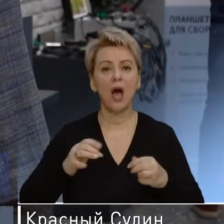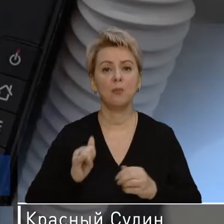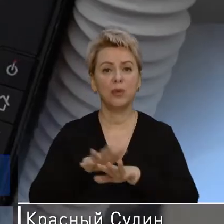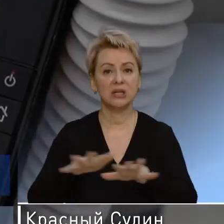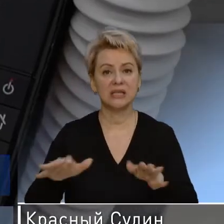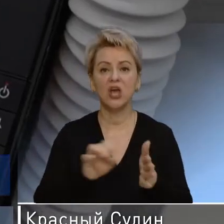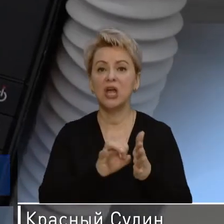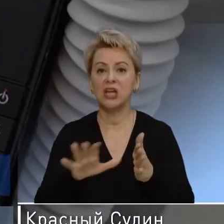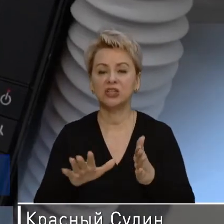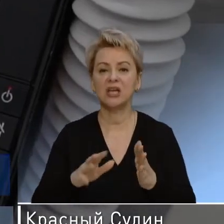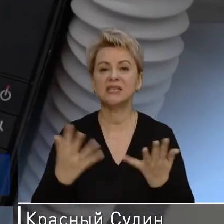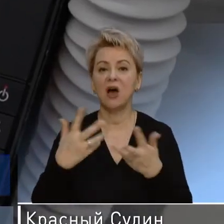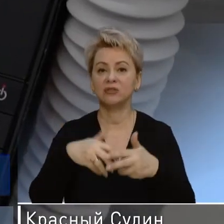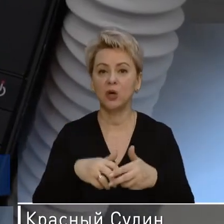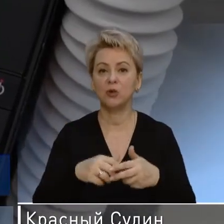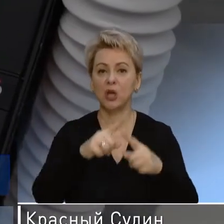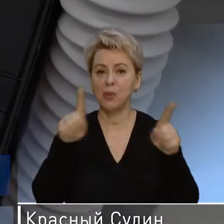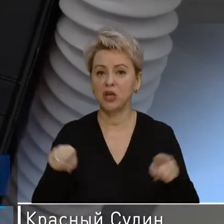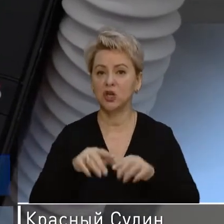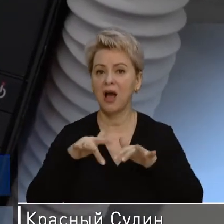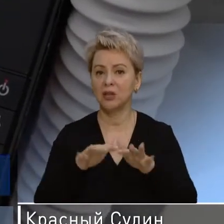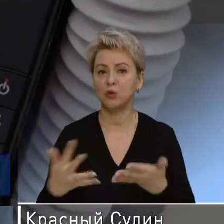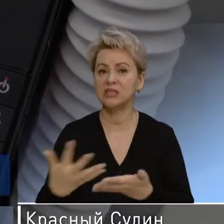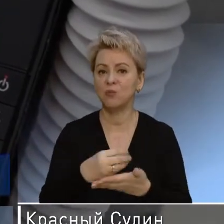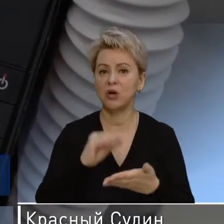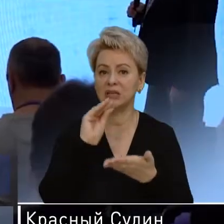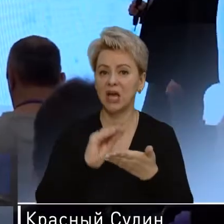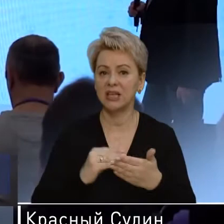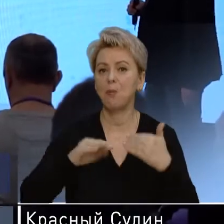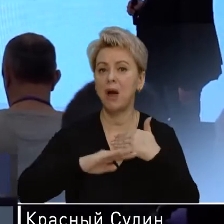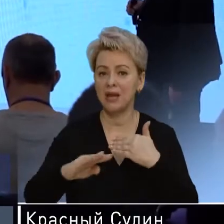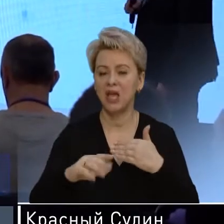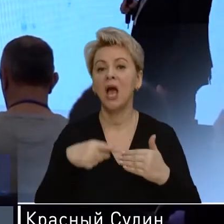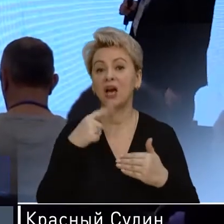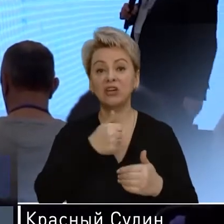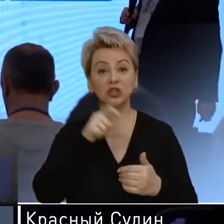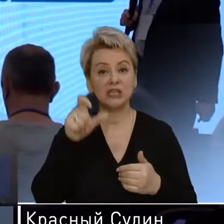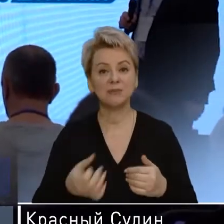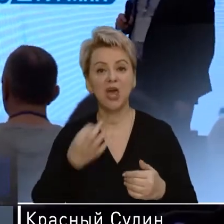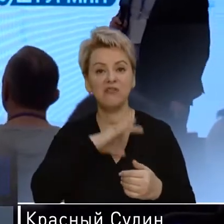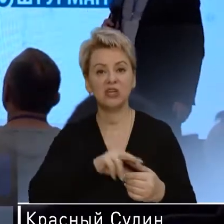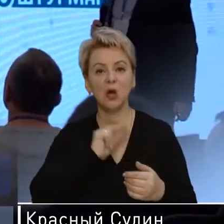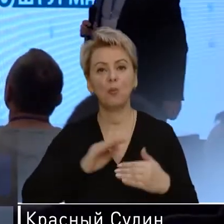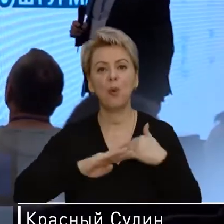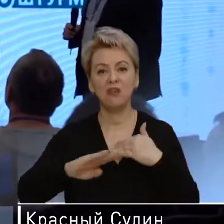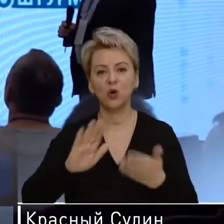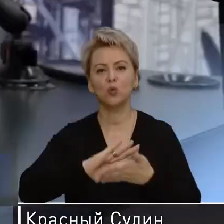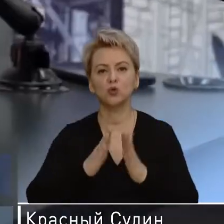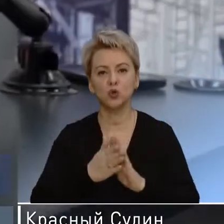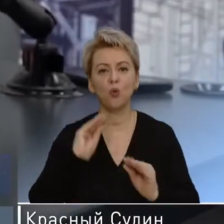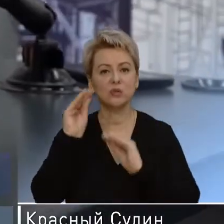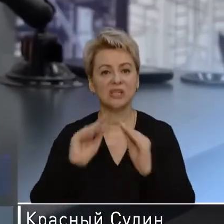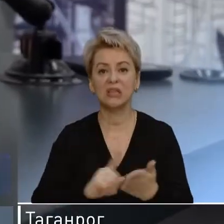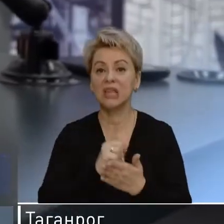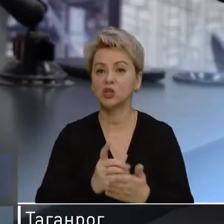и электрический автопилот, и планшетный компьютер для сбора данных с полей. Как отмечают эксперты, для эффективной работы в полевых условиях устройства